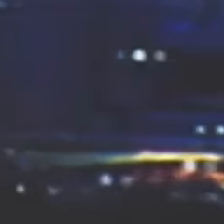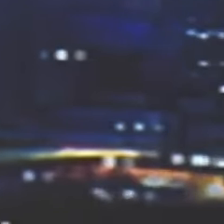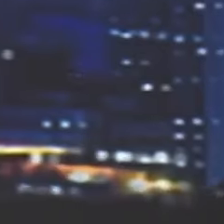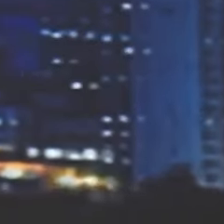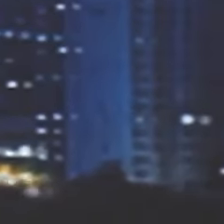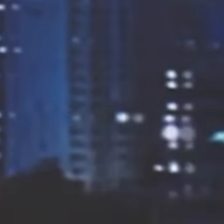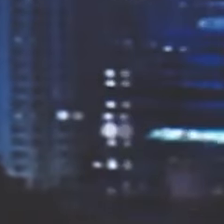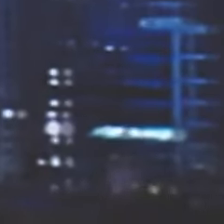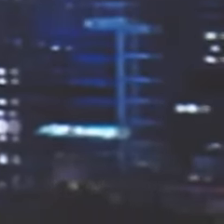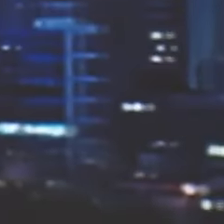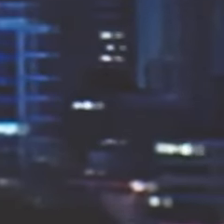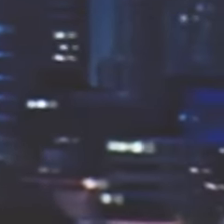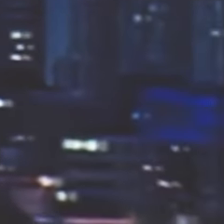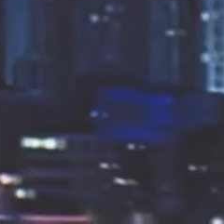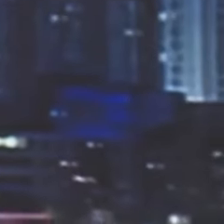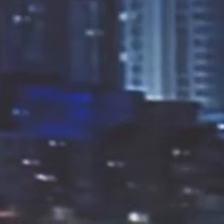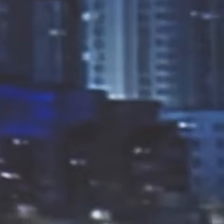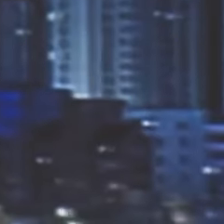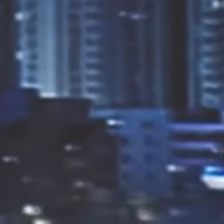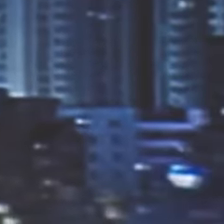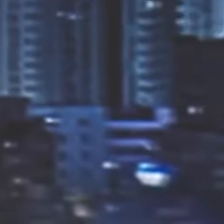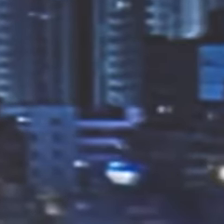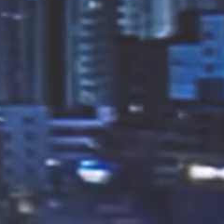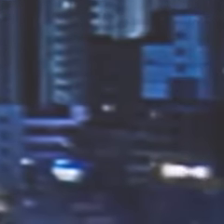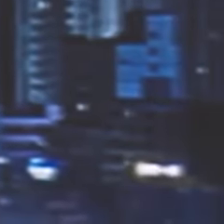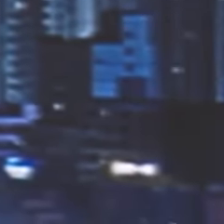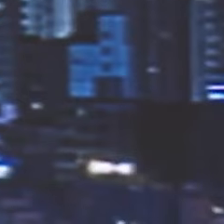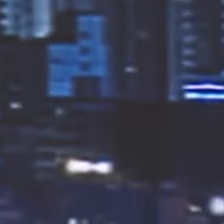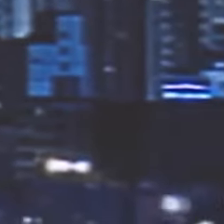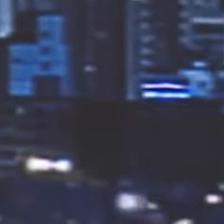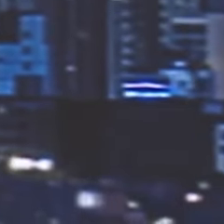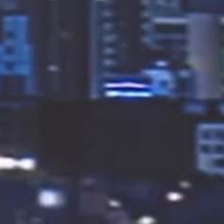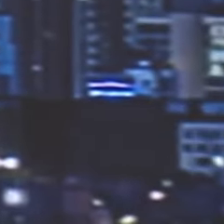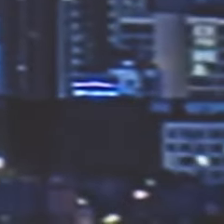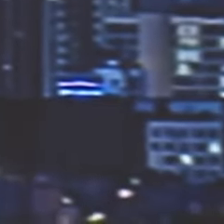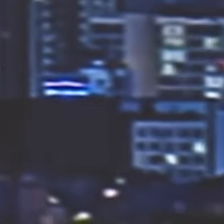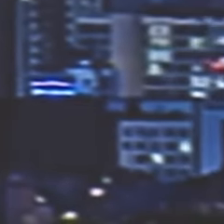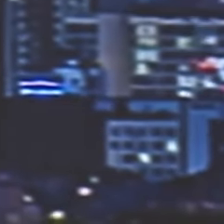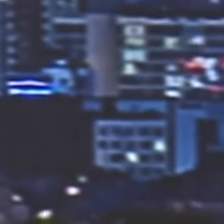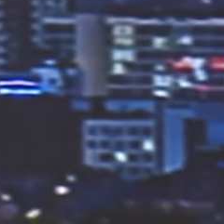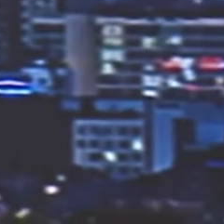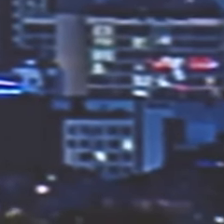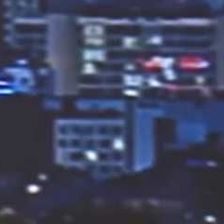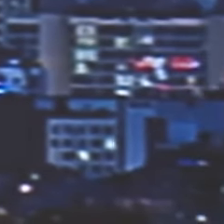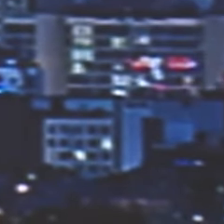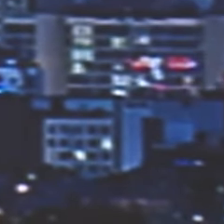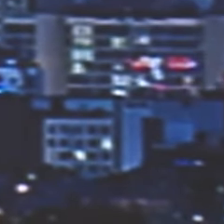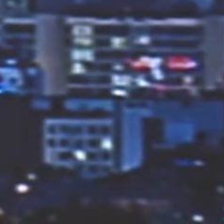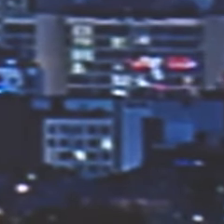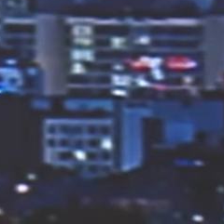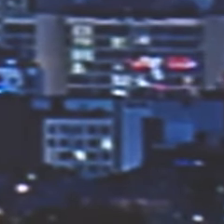JTBC 뉴스를 시청해 주신 여러분 고맙습니다. 저희는 저녁 6시 50분 뉴스룸에서 뵙겠습니다.